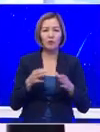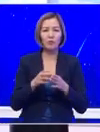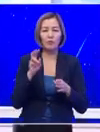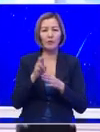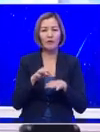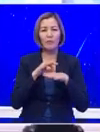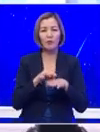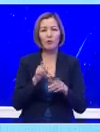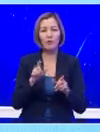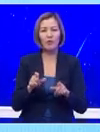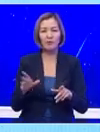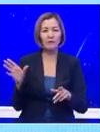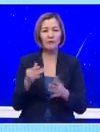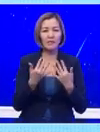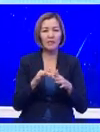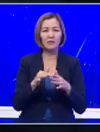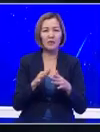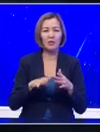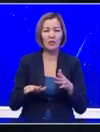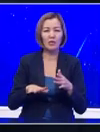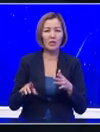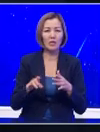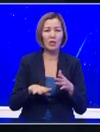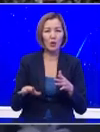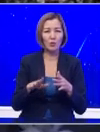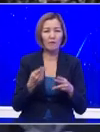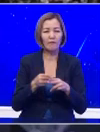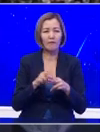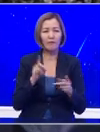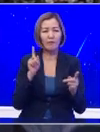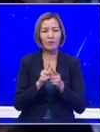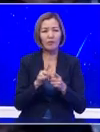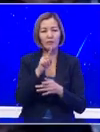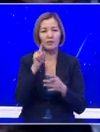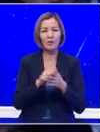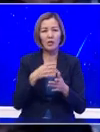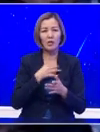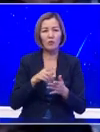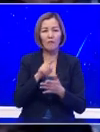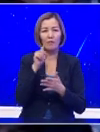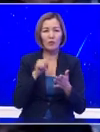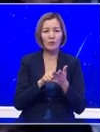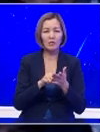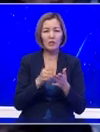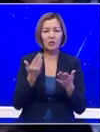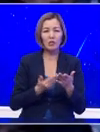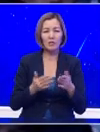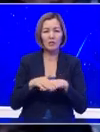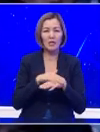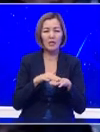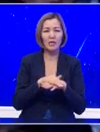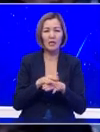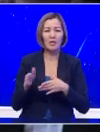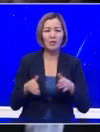рабочая группа провела прием граждан во всех сельских округах региона. Все поднятые на встречах актуальные вопросы жителей включены